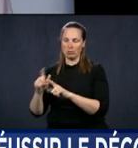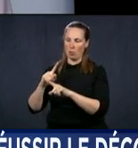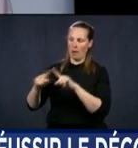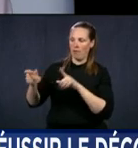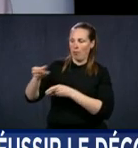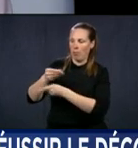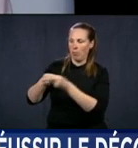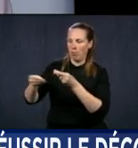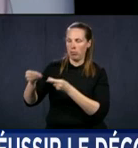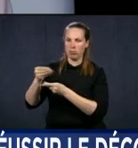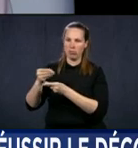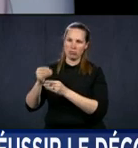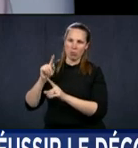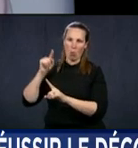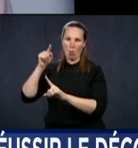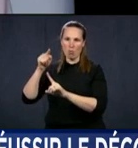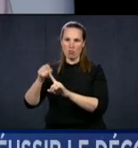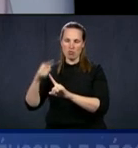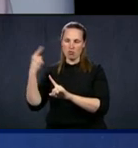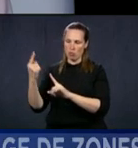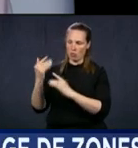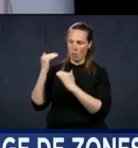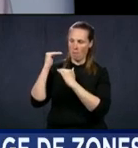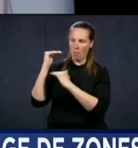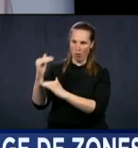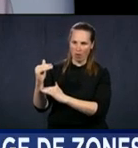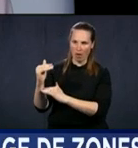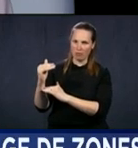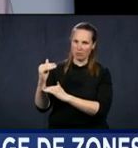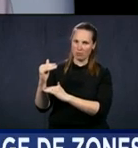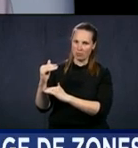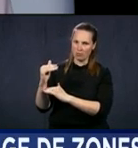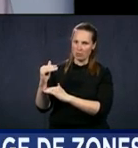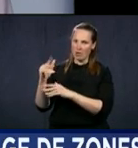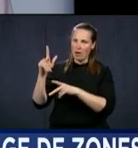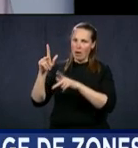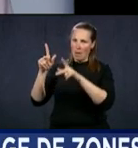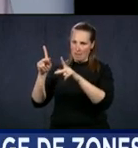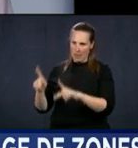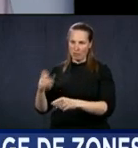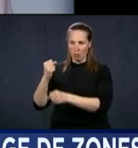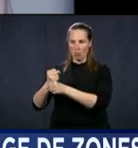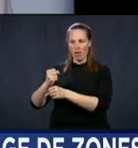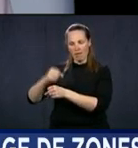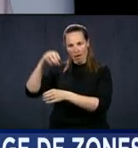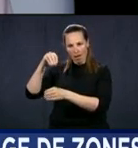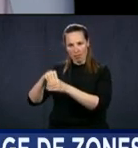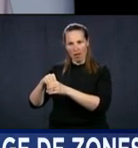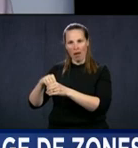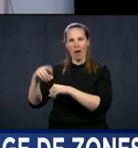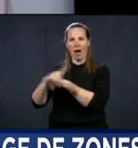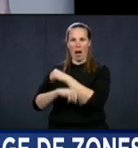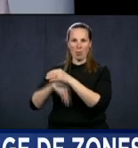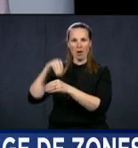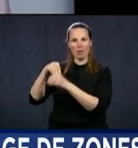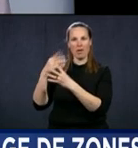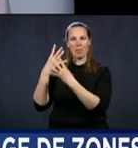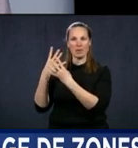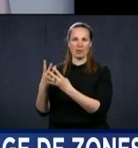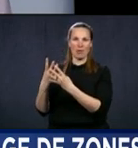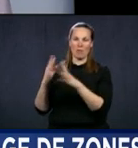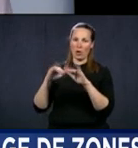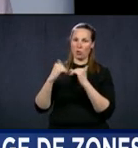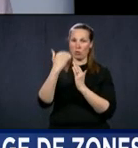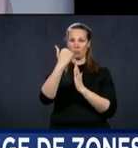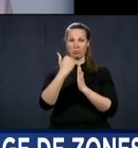aider toujours l'objectif, la protection, la sécurité de notre personnel du réseau des services correctionnels. Donc, cet ensemble